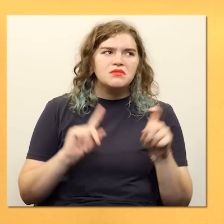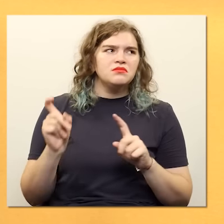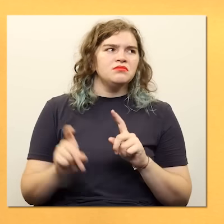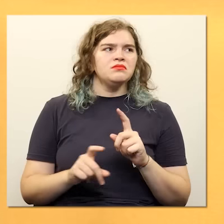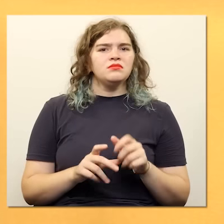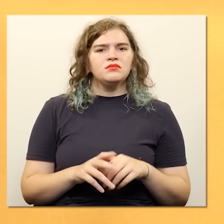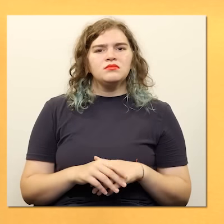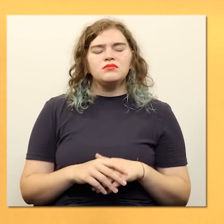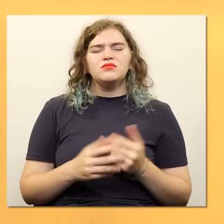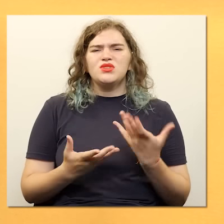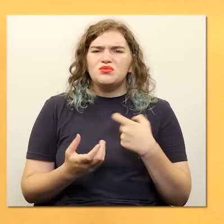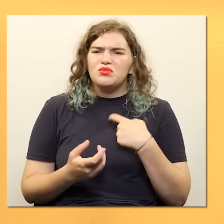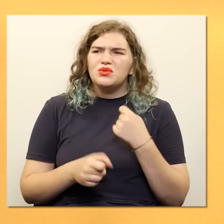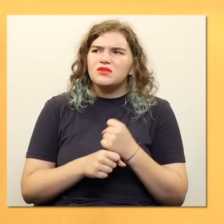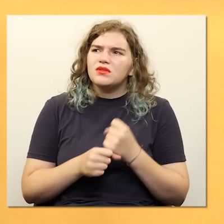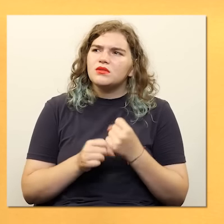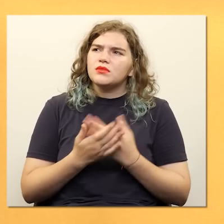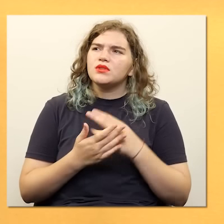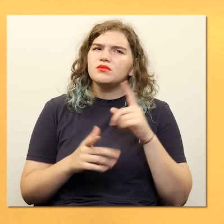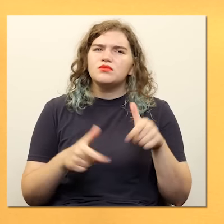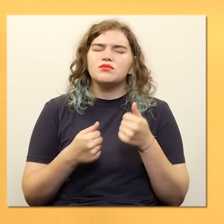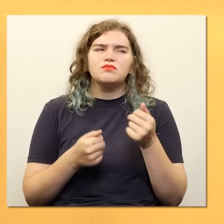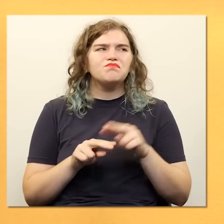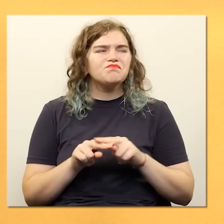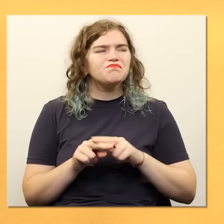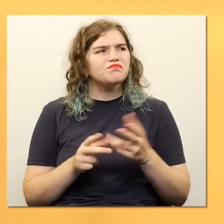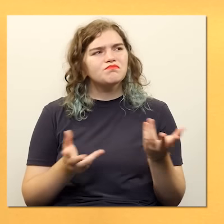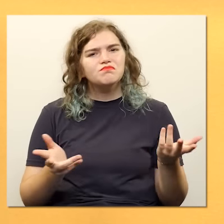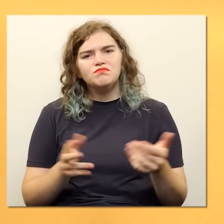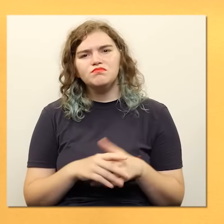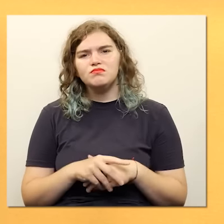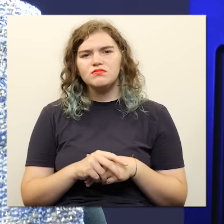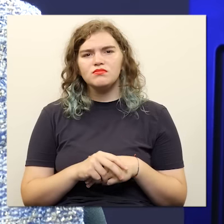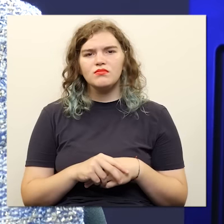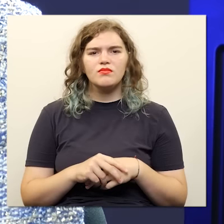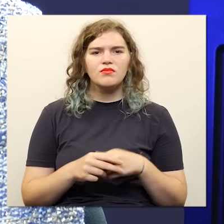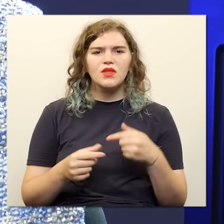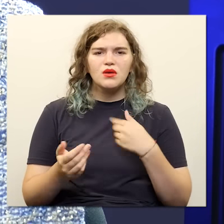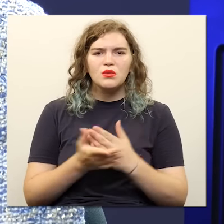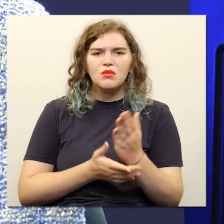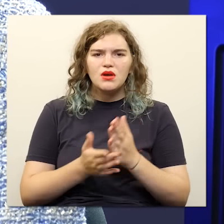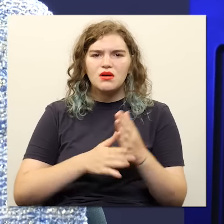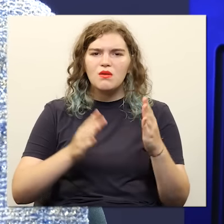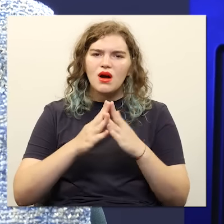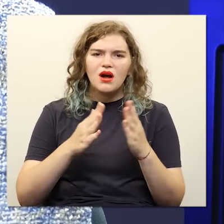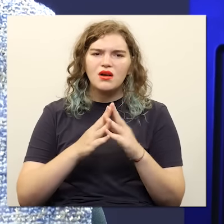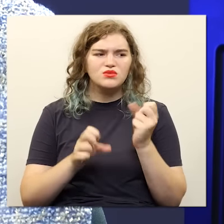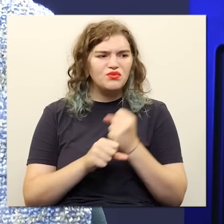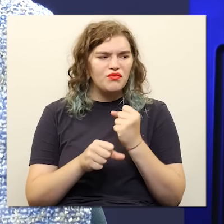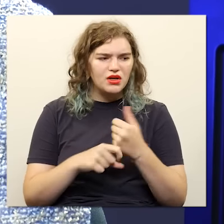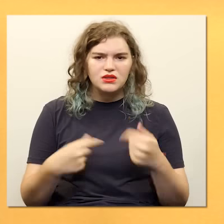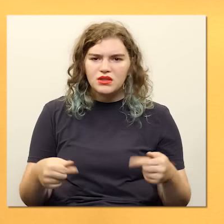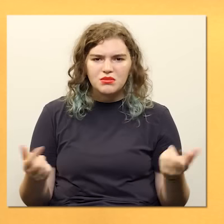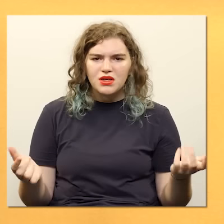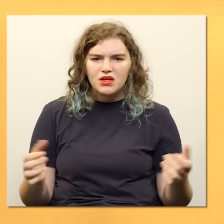întrebat... Ce pot eu să fac pentru tine, Doamne, că doar sunt acasă toată ziua, nu fac